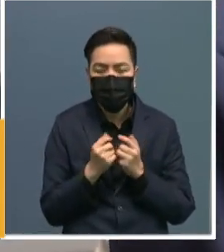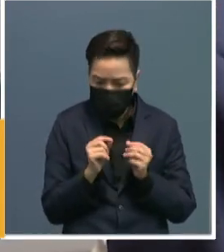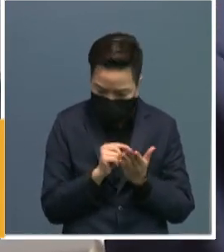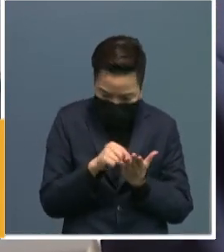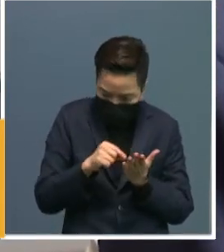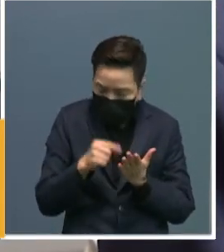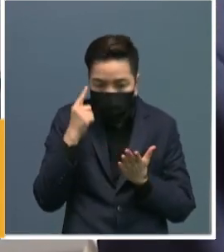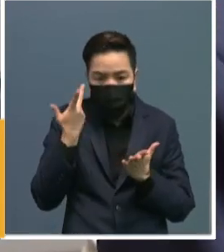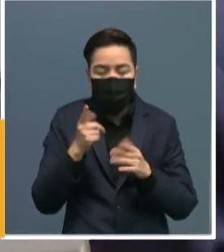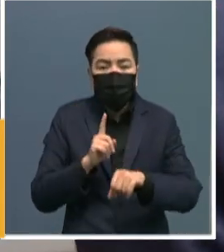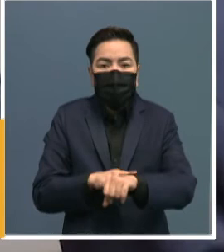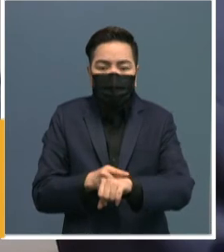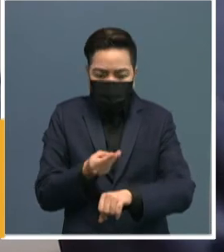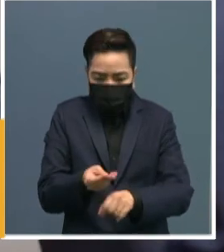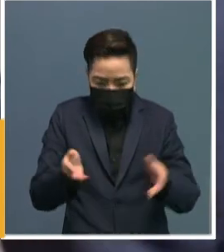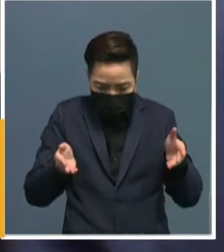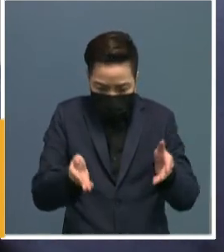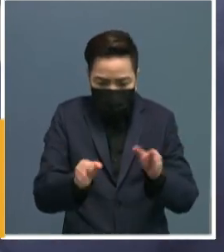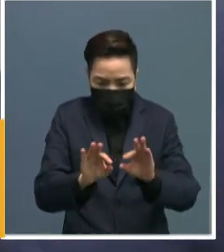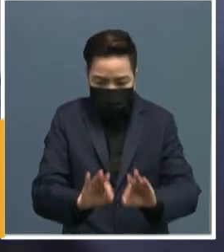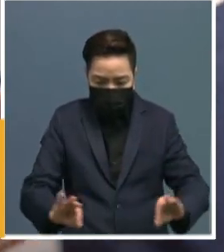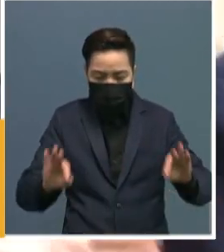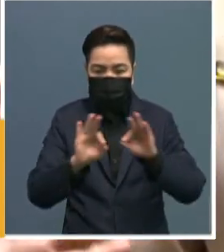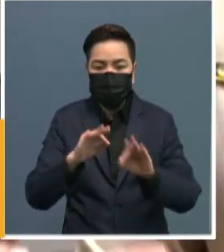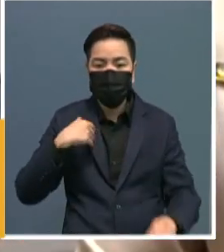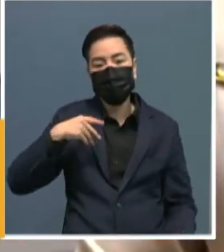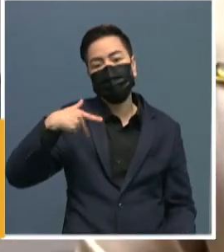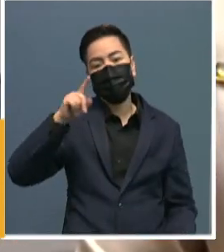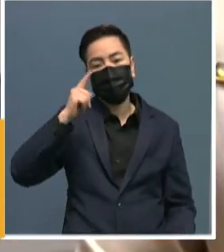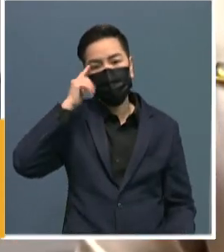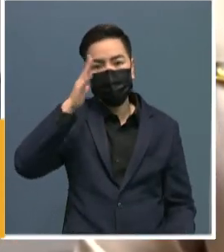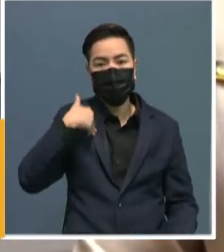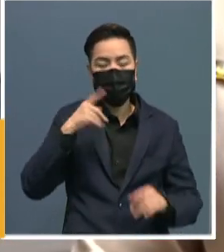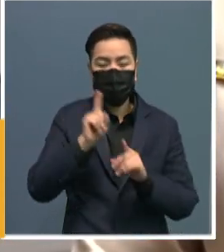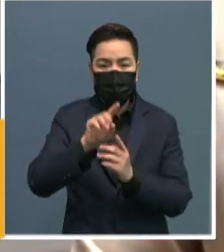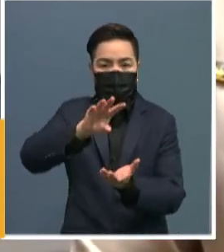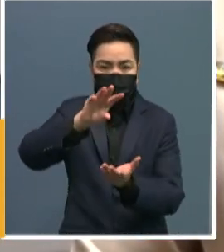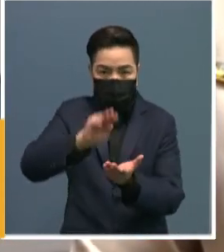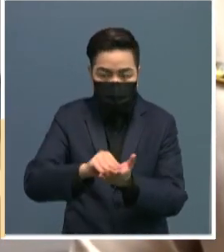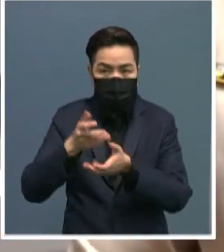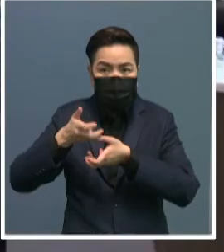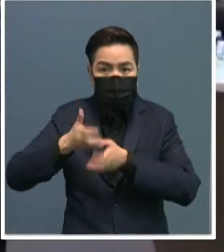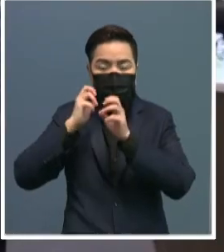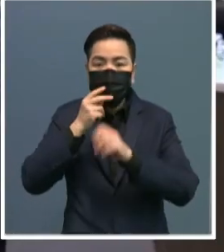ก็เลยคิดว่าให้เวลากับตรงนี้สักหน่อยเนี่ยก็น่าจะเป็นประโยชน์จะได้มีระบบบันทึกเอาไว้ตรวจสอบได้ในภายหลังค่ะ